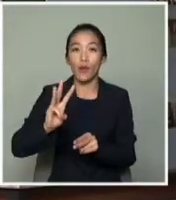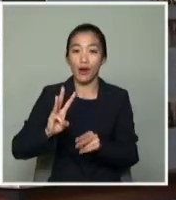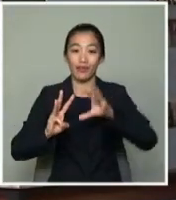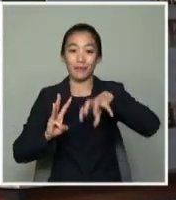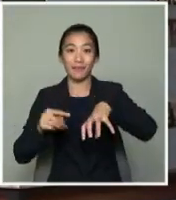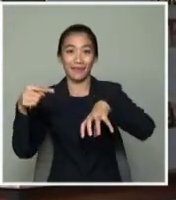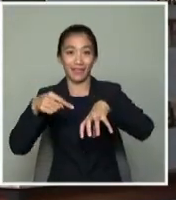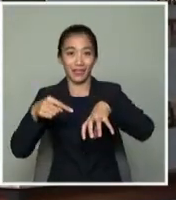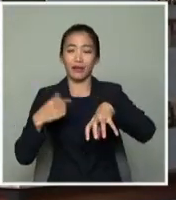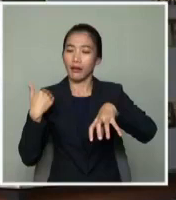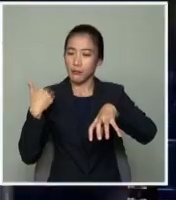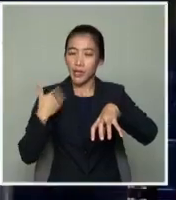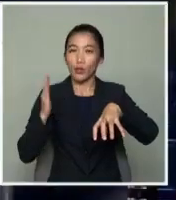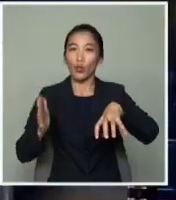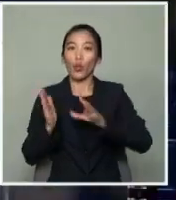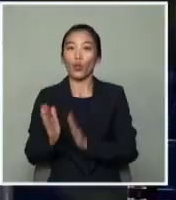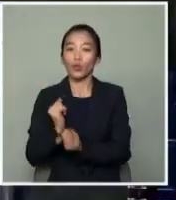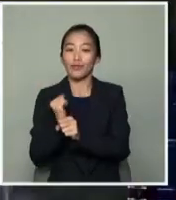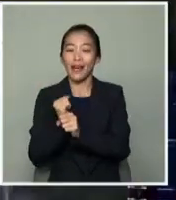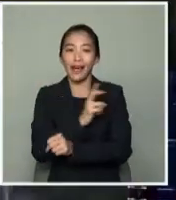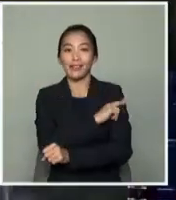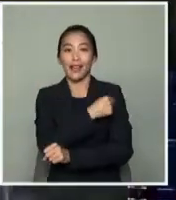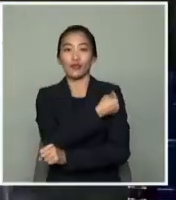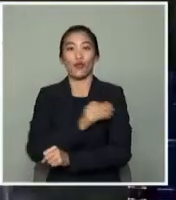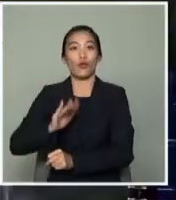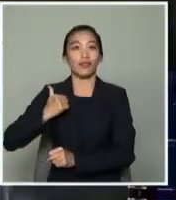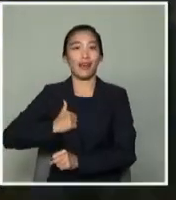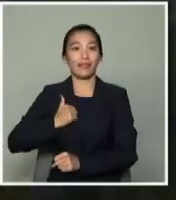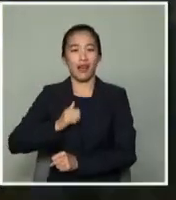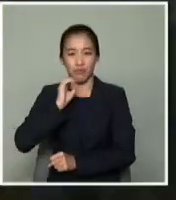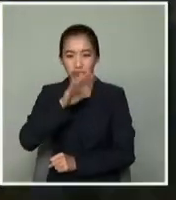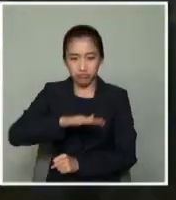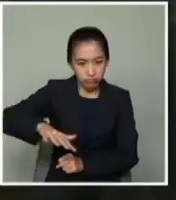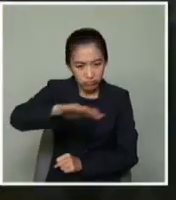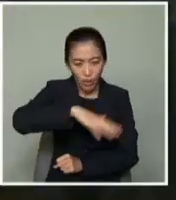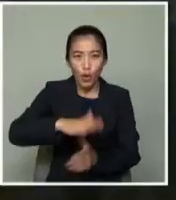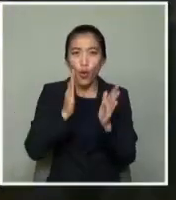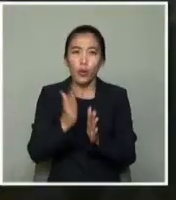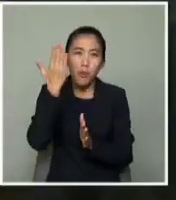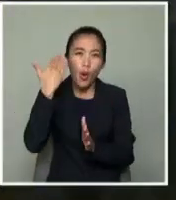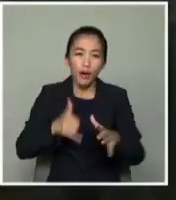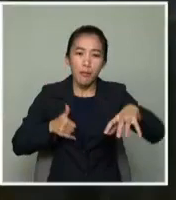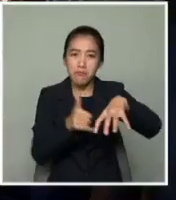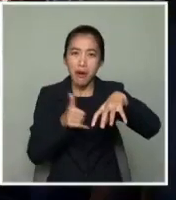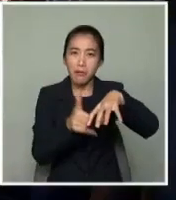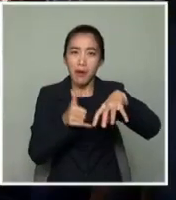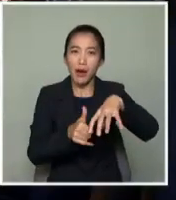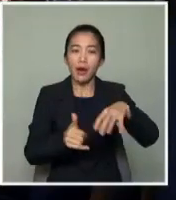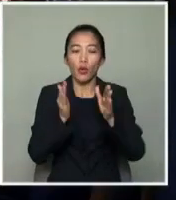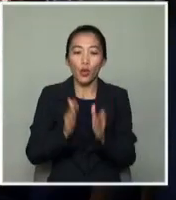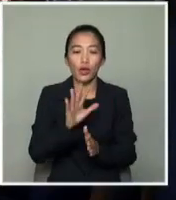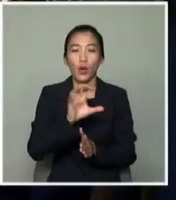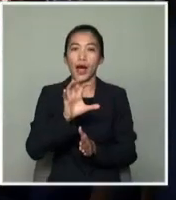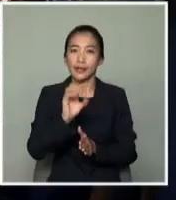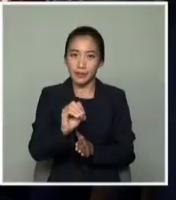ล่าสุดเจ้าหน้าที่สาธารณสุขแคนาดาก็เรียกร้องให้ลูกค้าคลับทั้ง550คนรวมไปถึงคนอื่นๆที่ได้สั